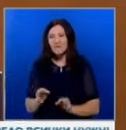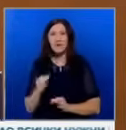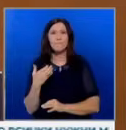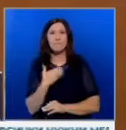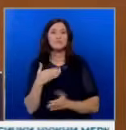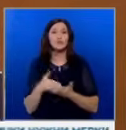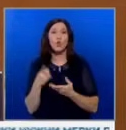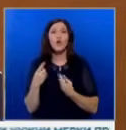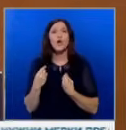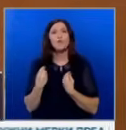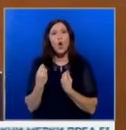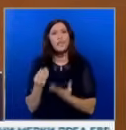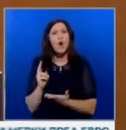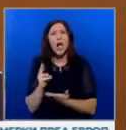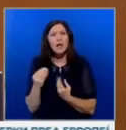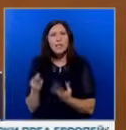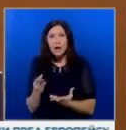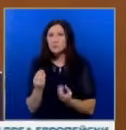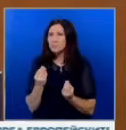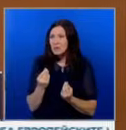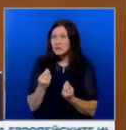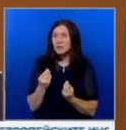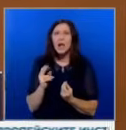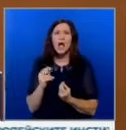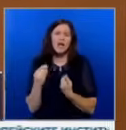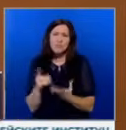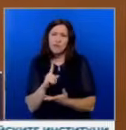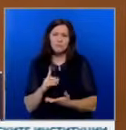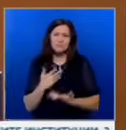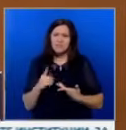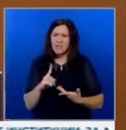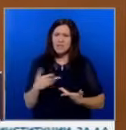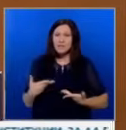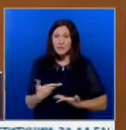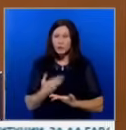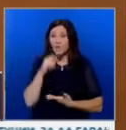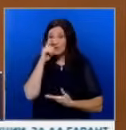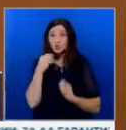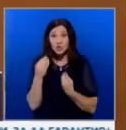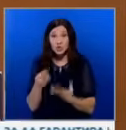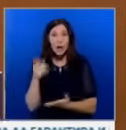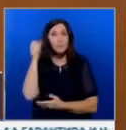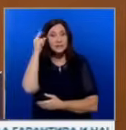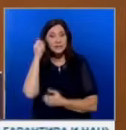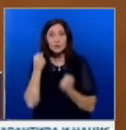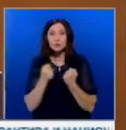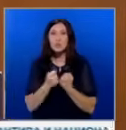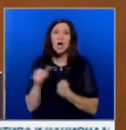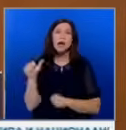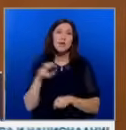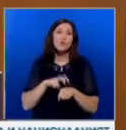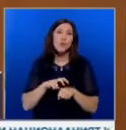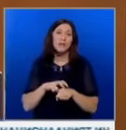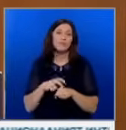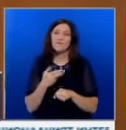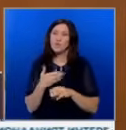той му е дал, как му е дал, се спали ли му е дал, как е дал, това нас не ни интересува, но важното е, че му е дал председателско място. Ахмед Доган вече го